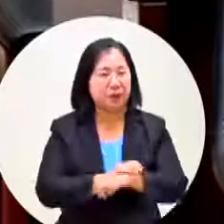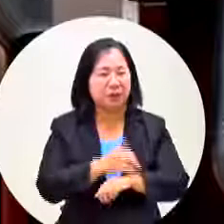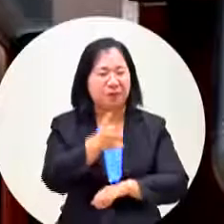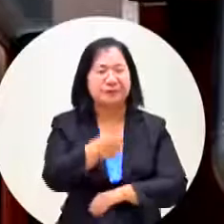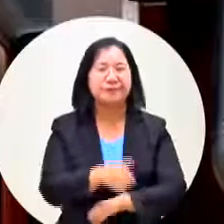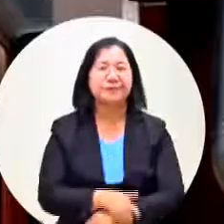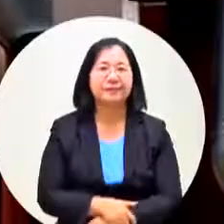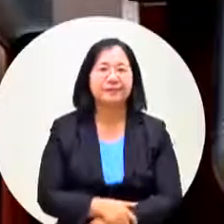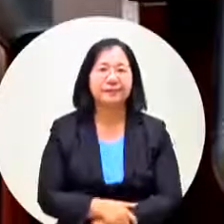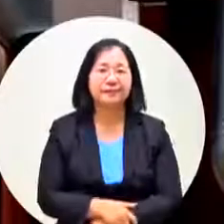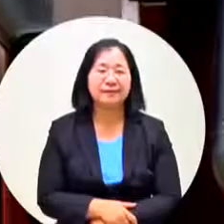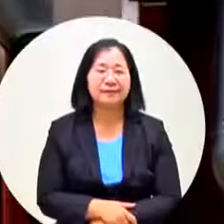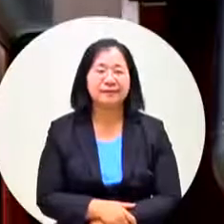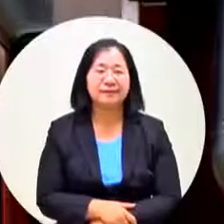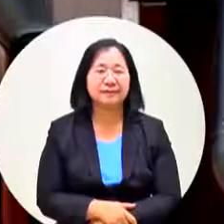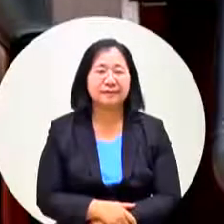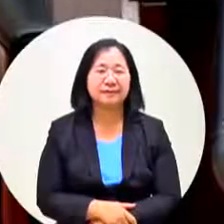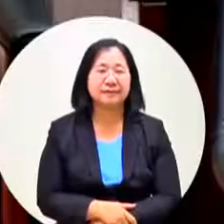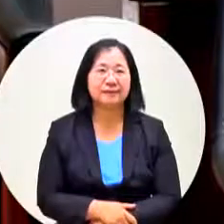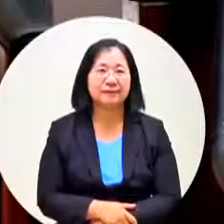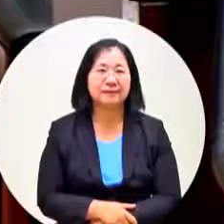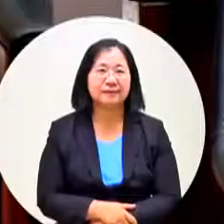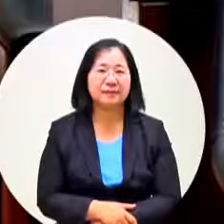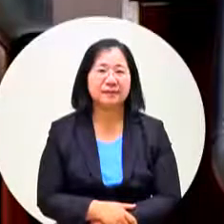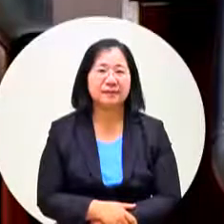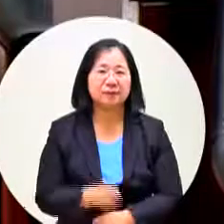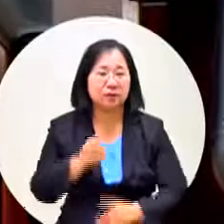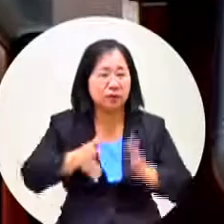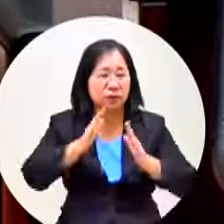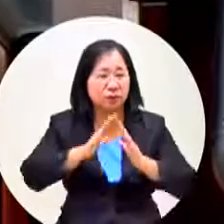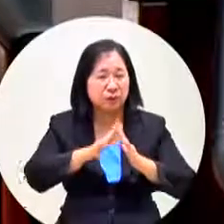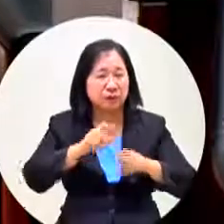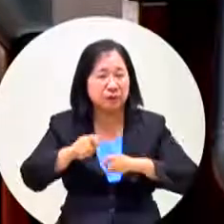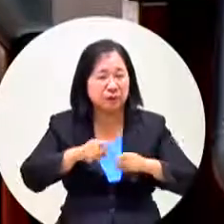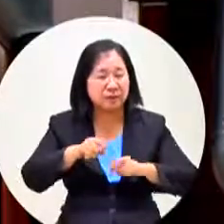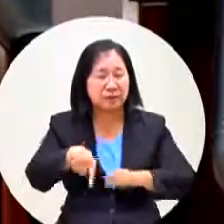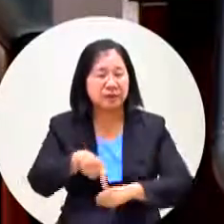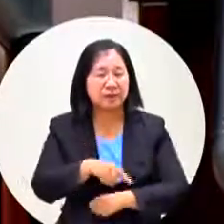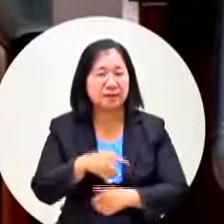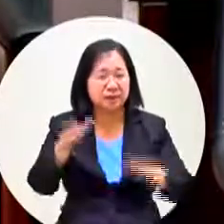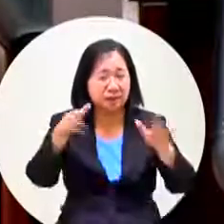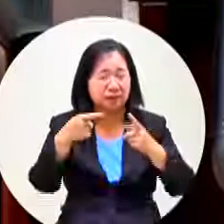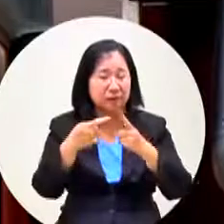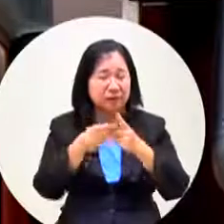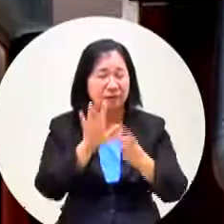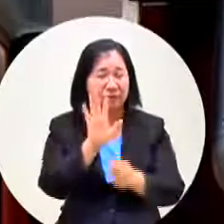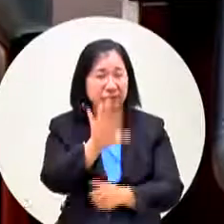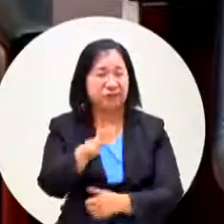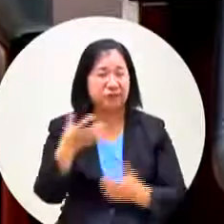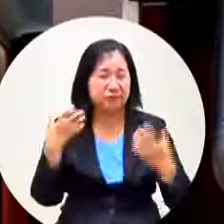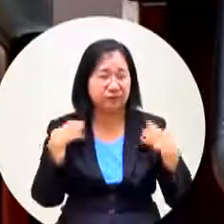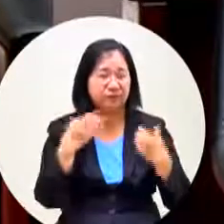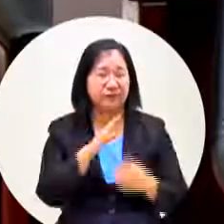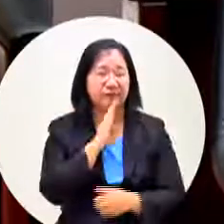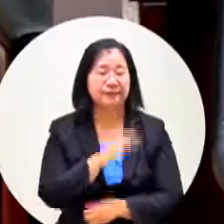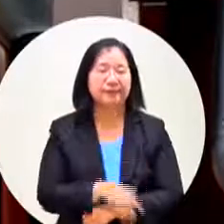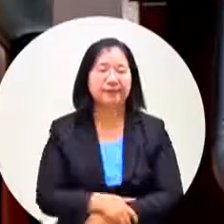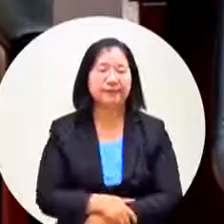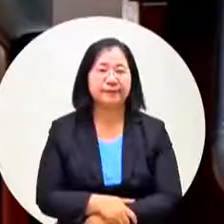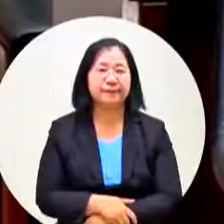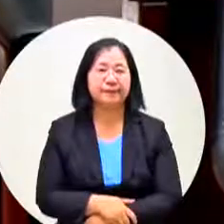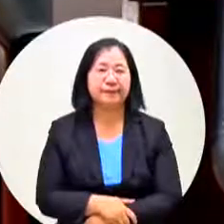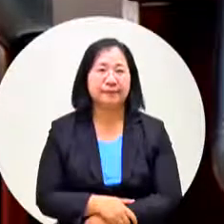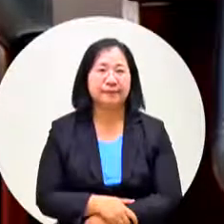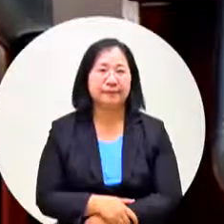帮助。这个部分我是来请咱副市长、咱李副市长吼、哦，这李大人吼、哦，这个。